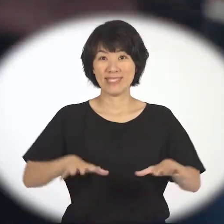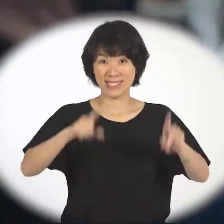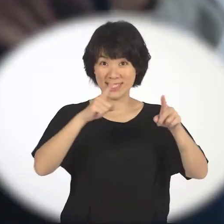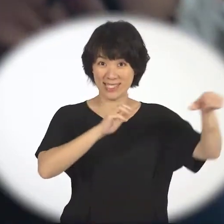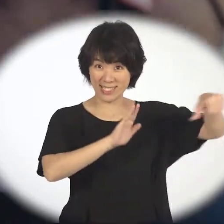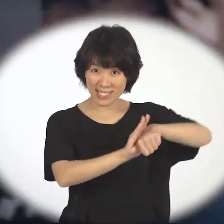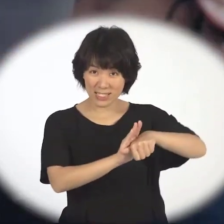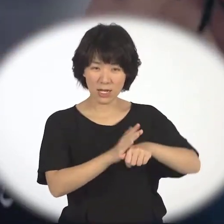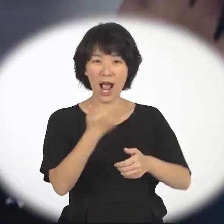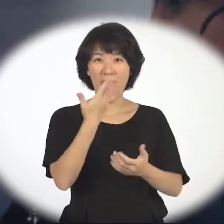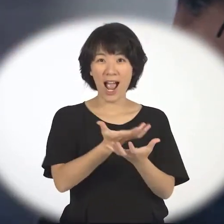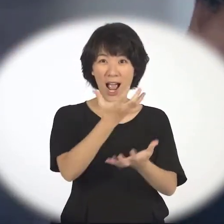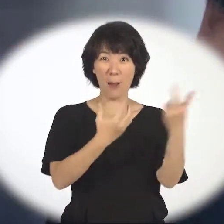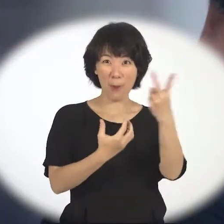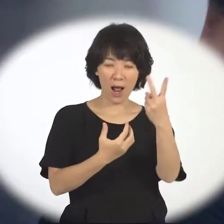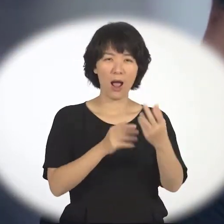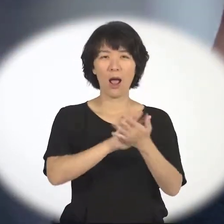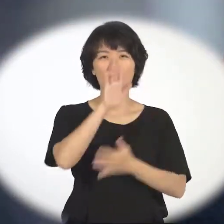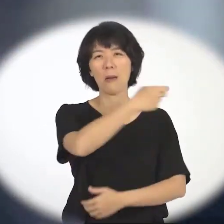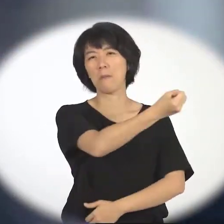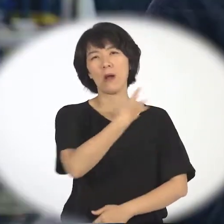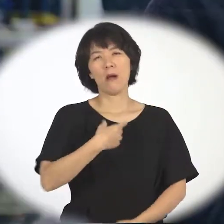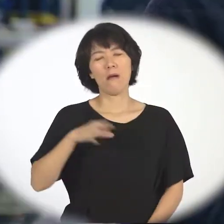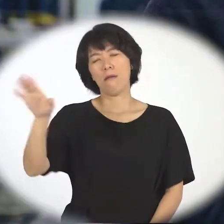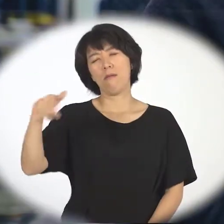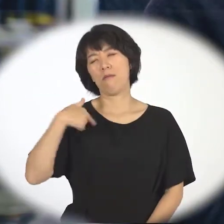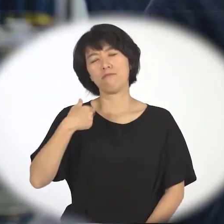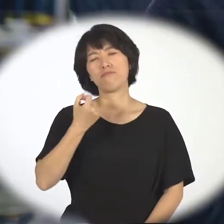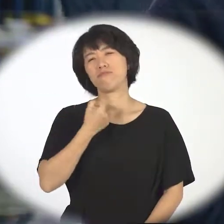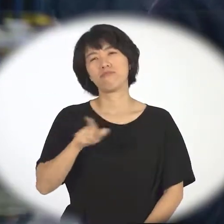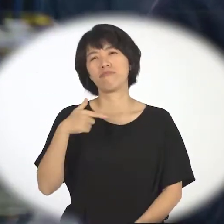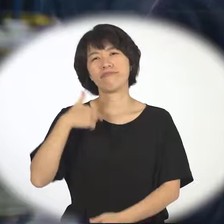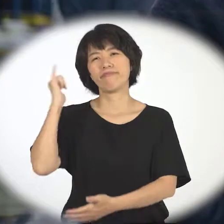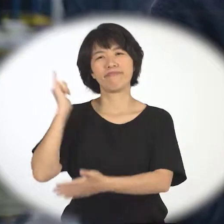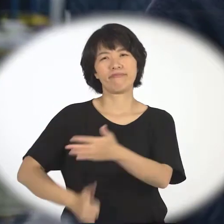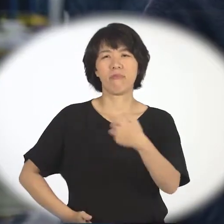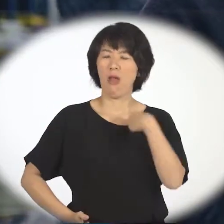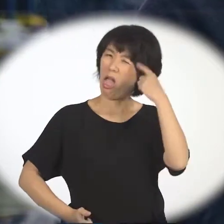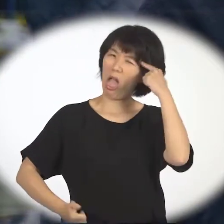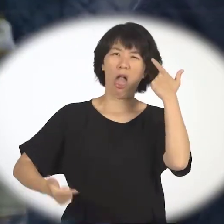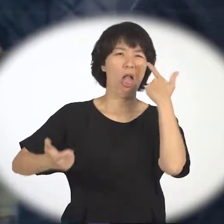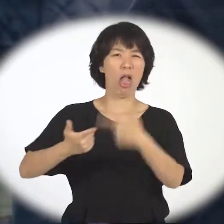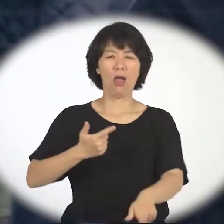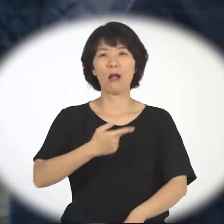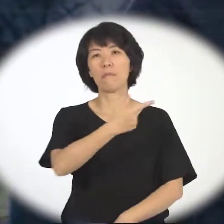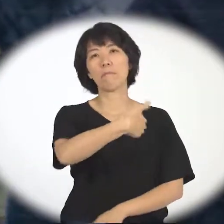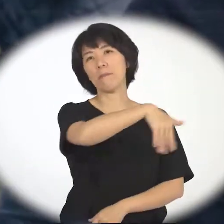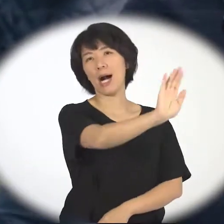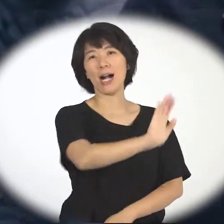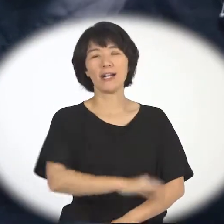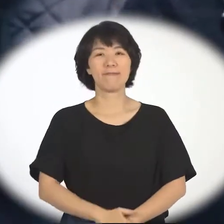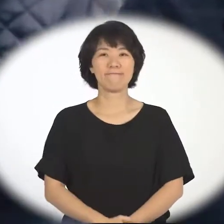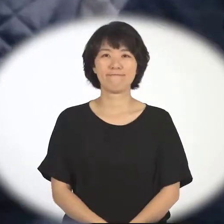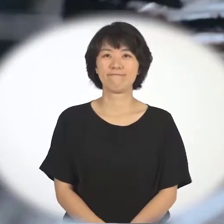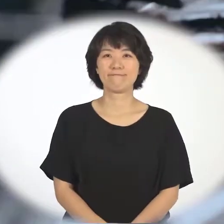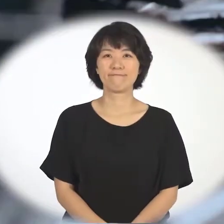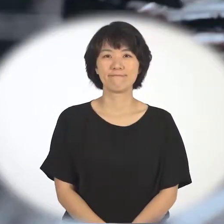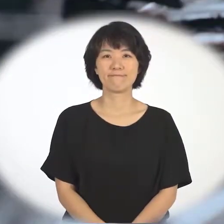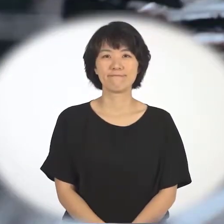他第一天就是收了2个碗，然后他就跟我讲说：“老板娘，我不做了，我觉得我不适合。”然后他就